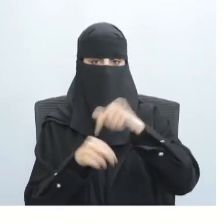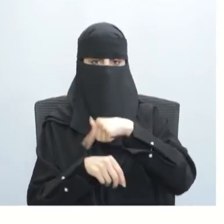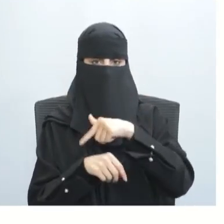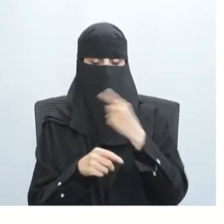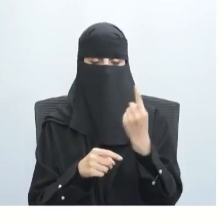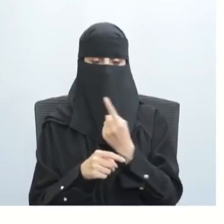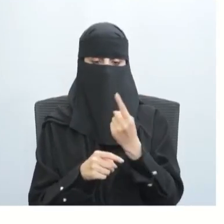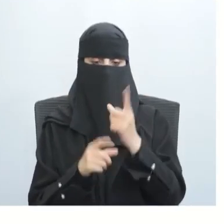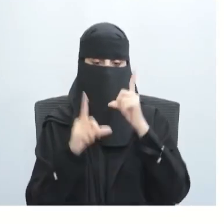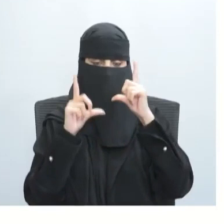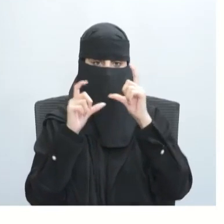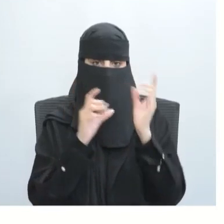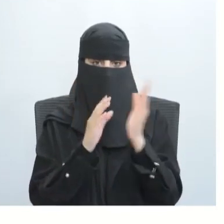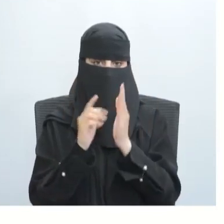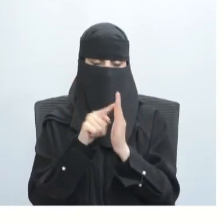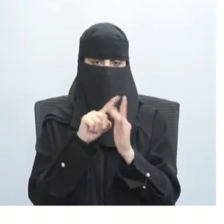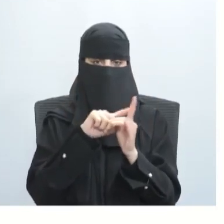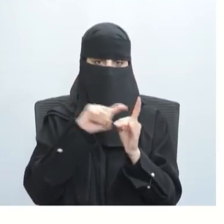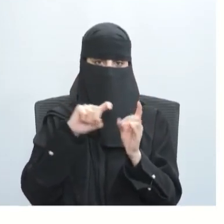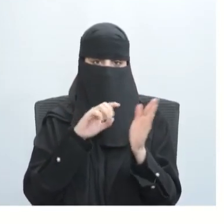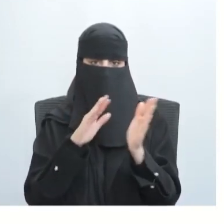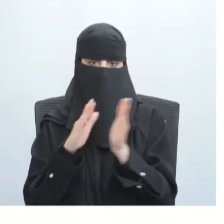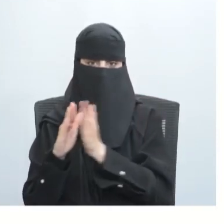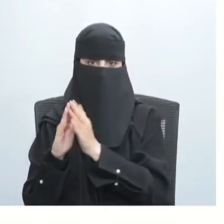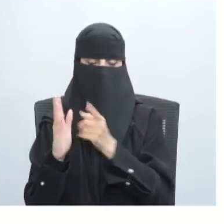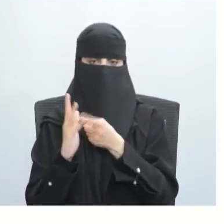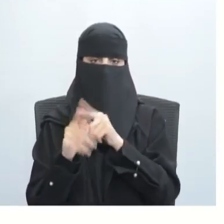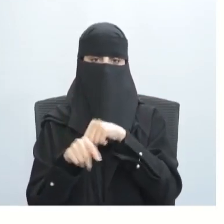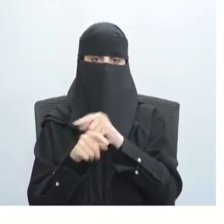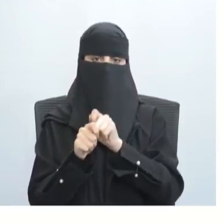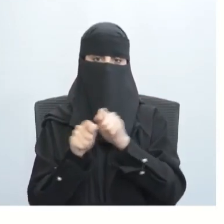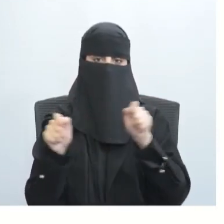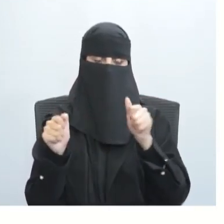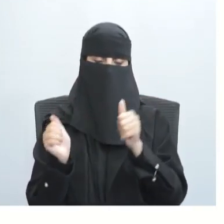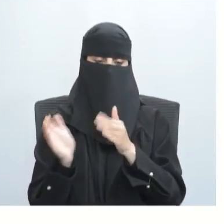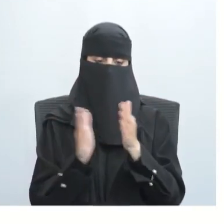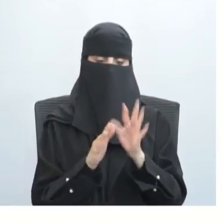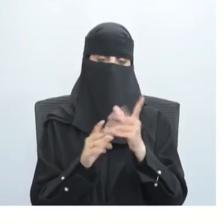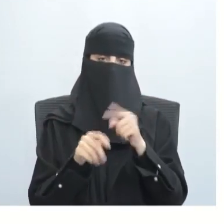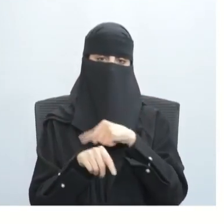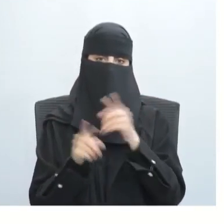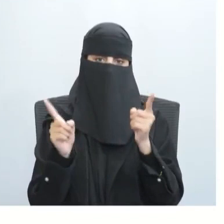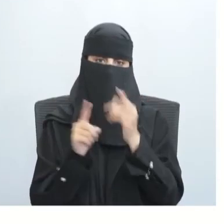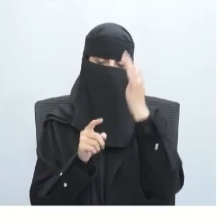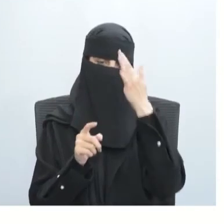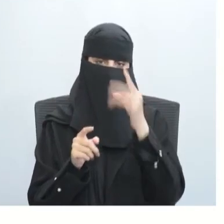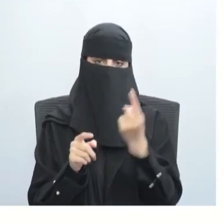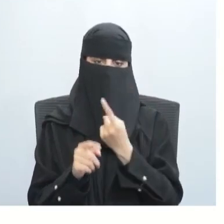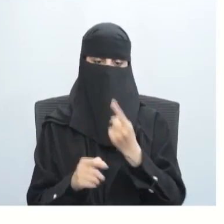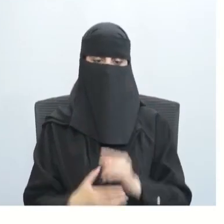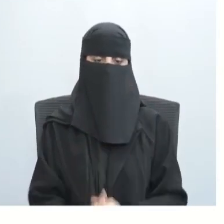من خلال الطرف الايمن للصوره وتمديد او تقصير اذا اردنا